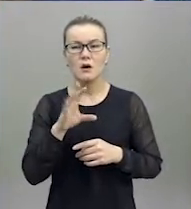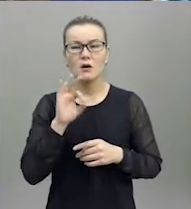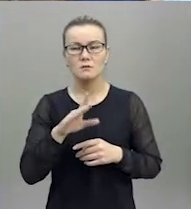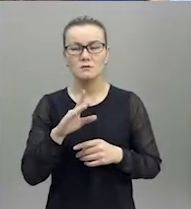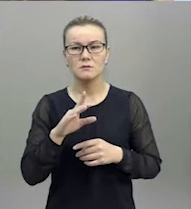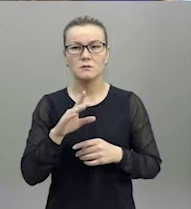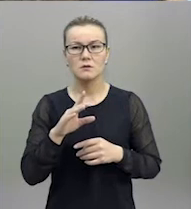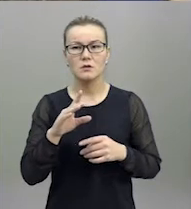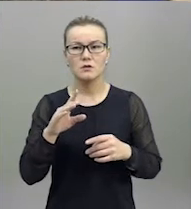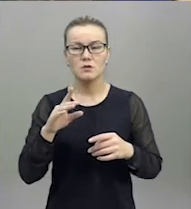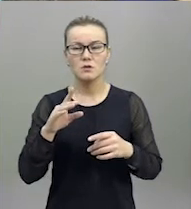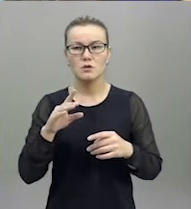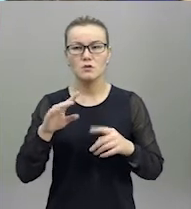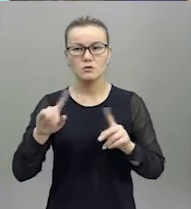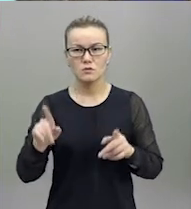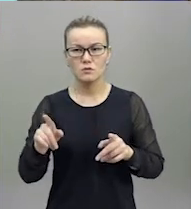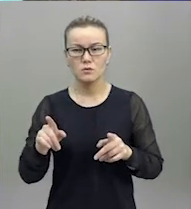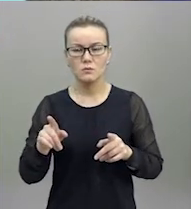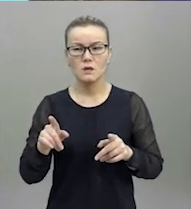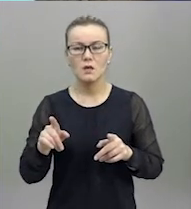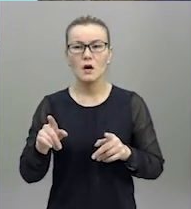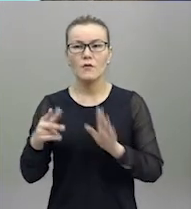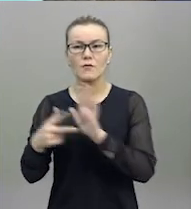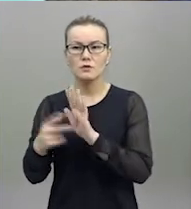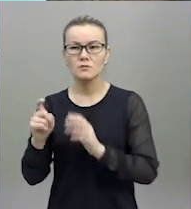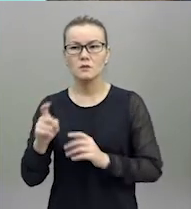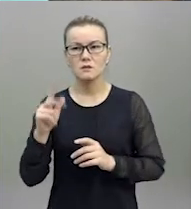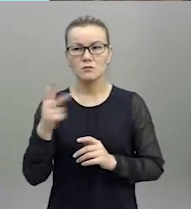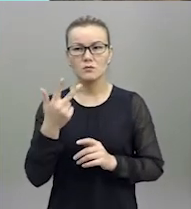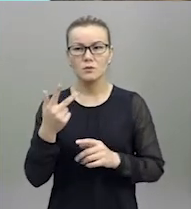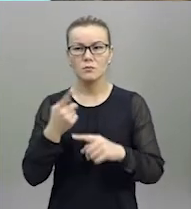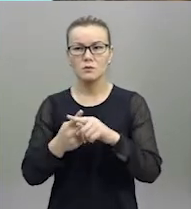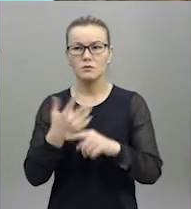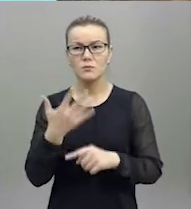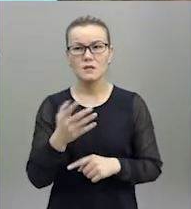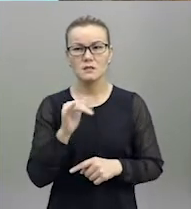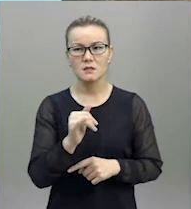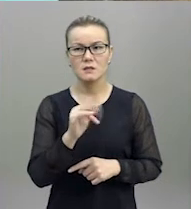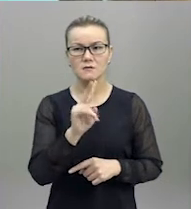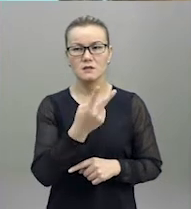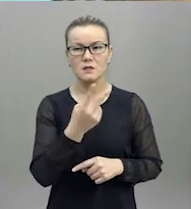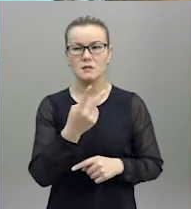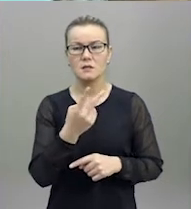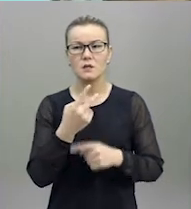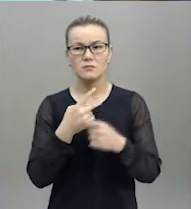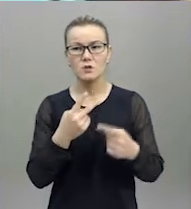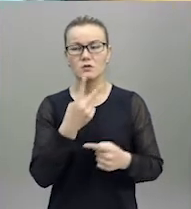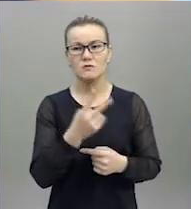то есть 8 x в кубе плюс 5y в квадрате минус 2y